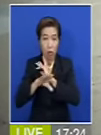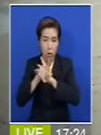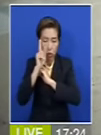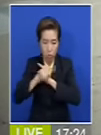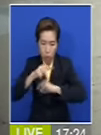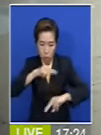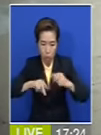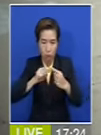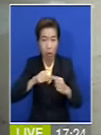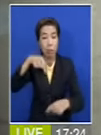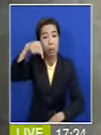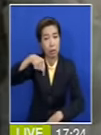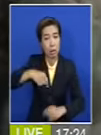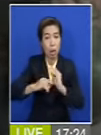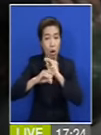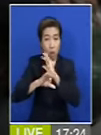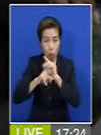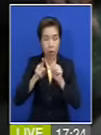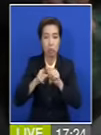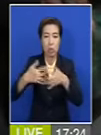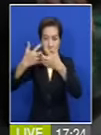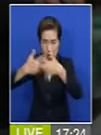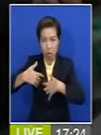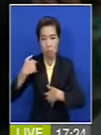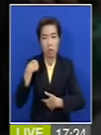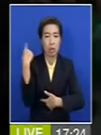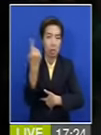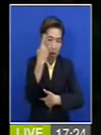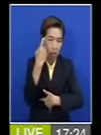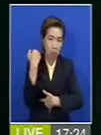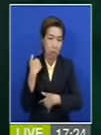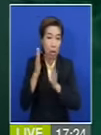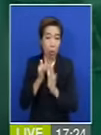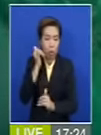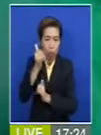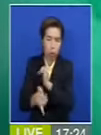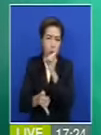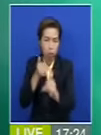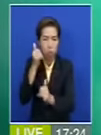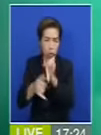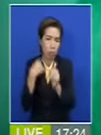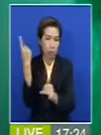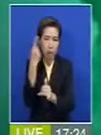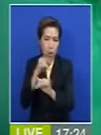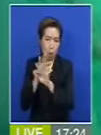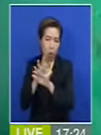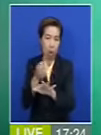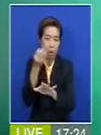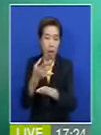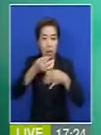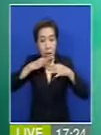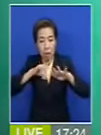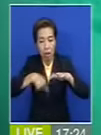ที่นี้เป็นทั้งเมืองอุตสาหกรรมและแหล่งท่องเที่ยวมีนักท่องเที่ยวเดินทางมาเป็นจำนวนมากส่งผลให้ปริมาณขยะใต้ทะเลเพิ่มม